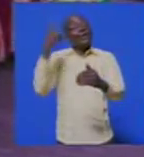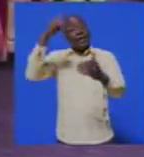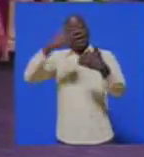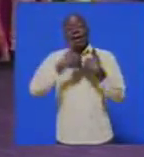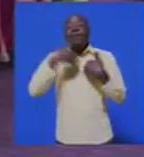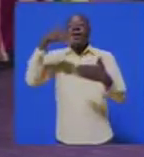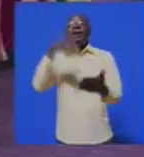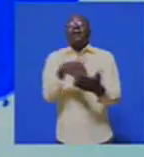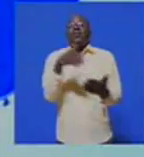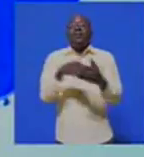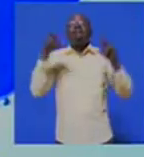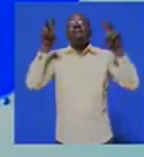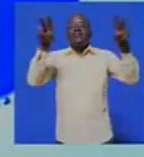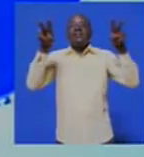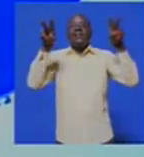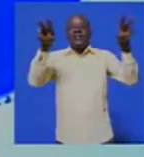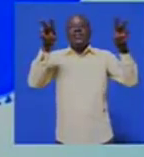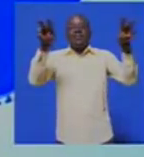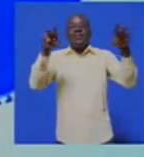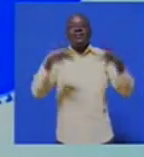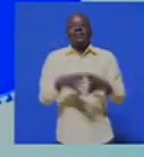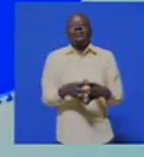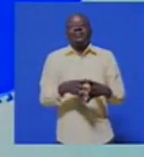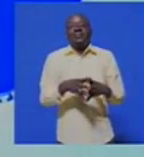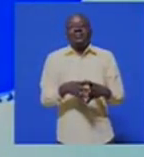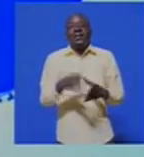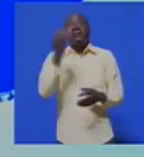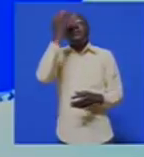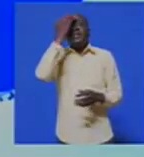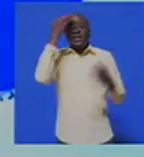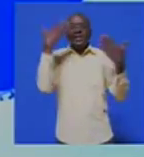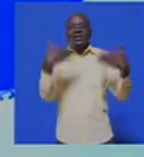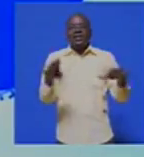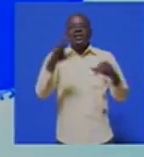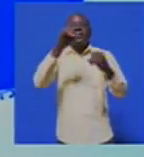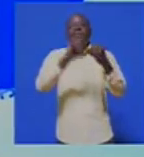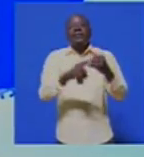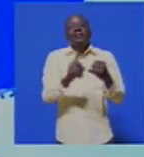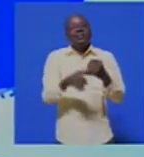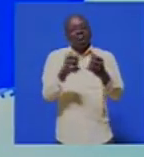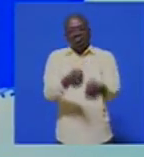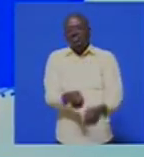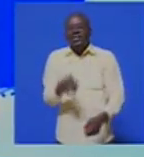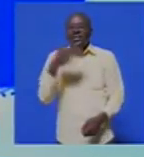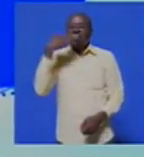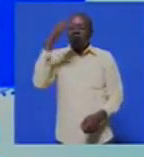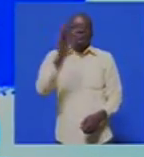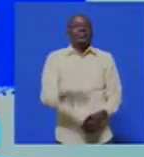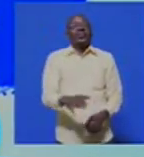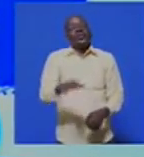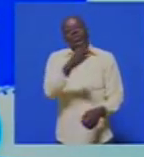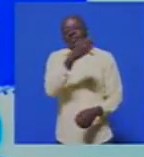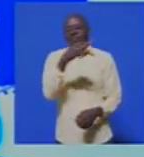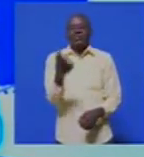davantage de victoires. On le sait déjà, la dernière campagne agricole a été déficitaire au Burkina